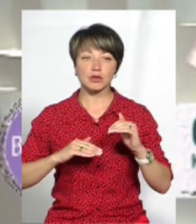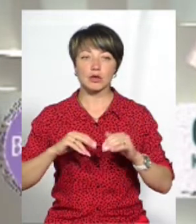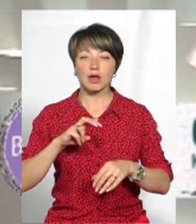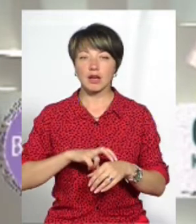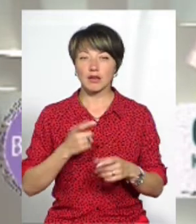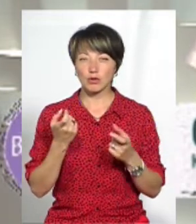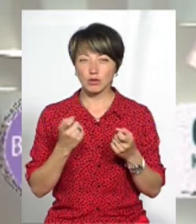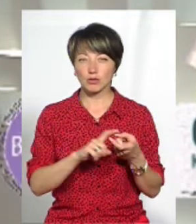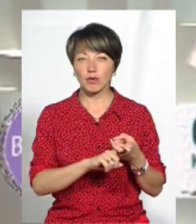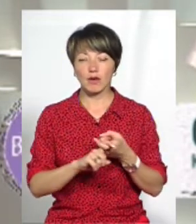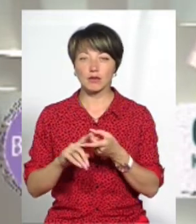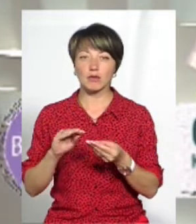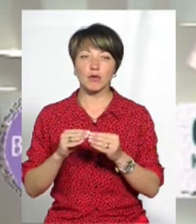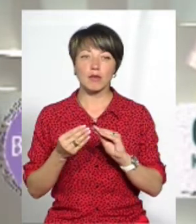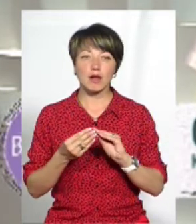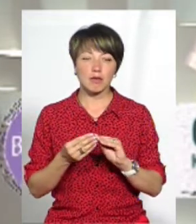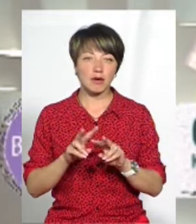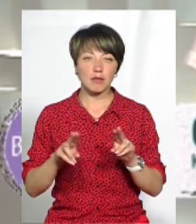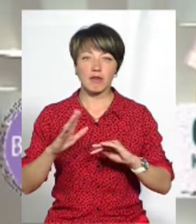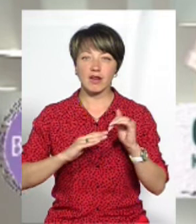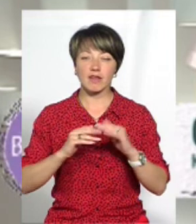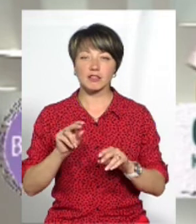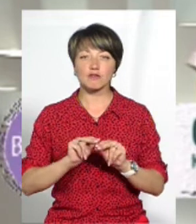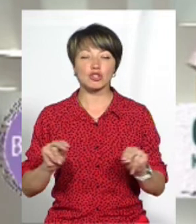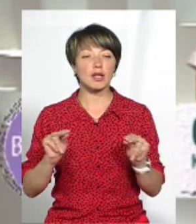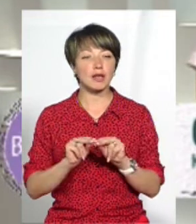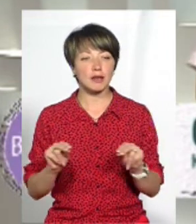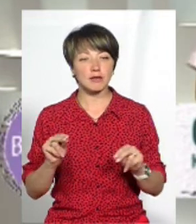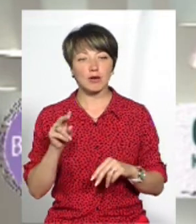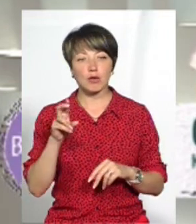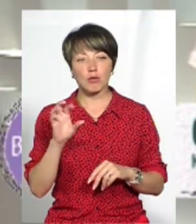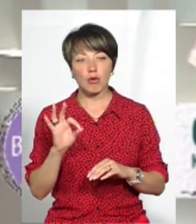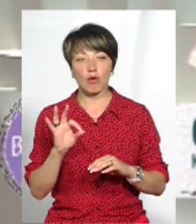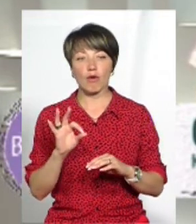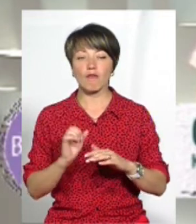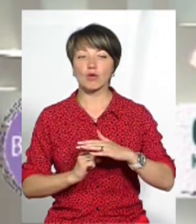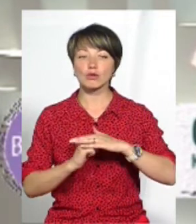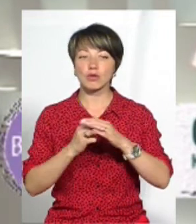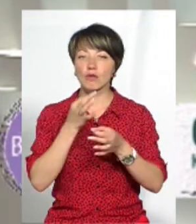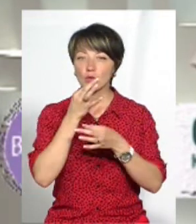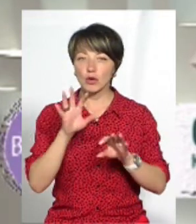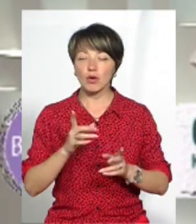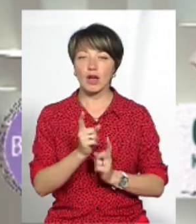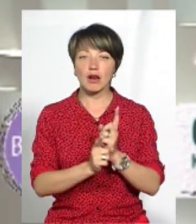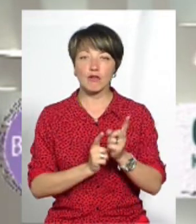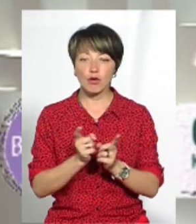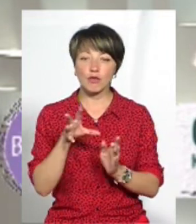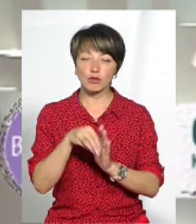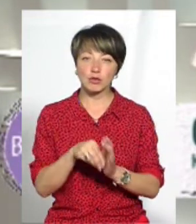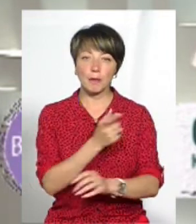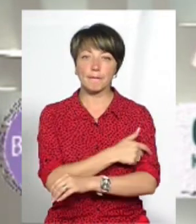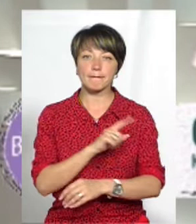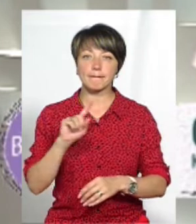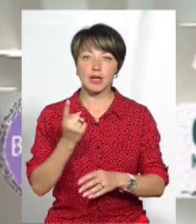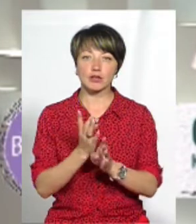чому перекликається із проблемою кваліфікації вчителів. Тому що в основі будь-якої реформи, в тому і числі медичної, має